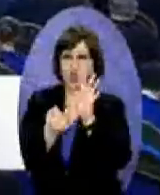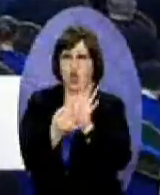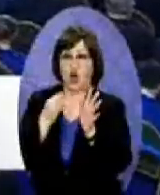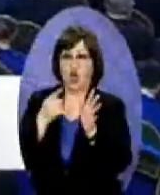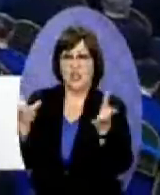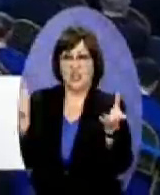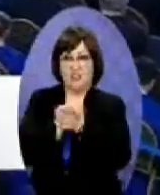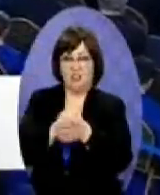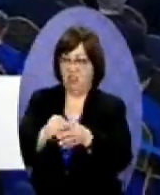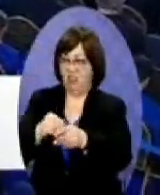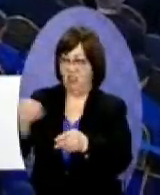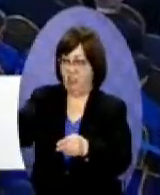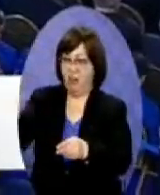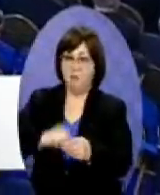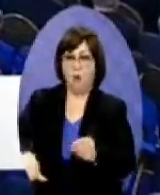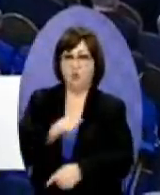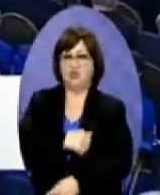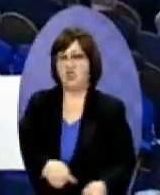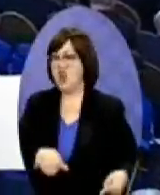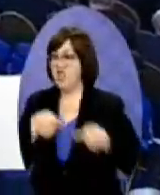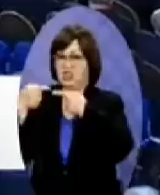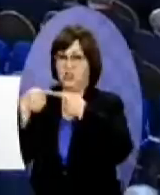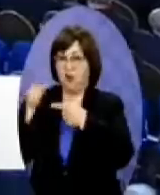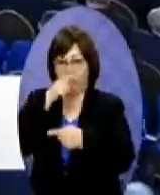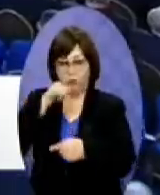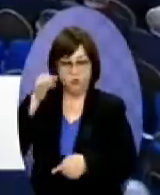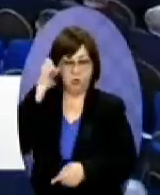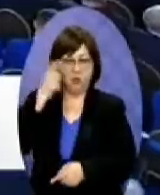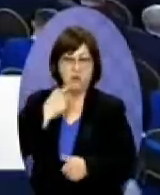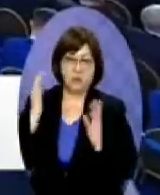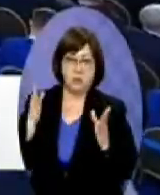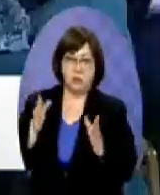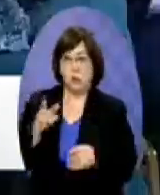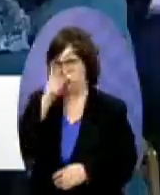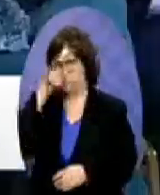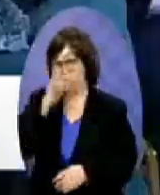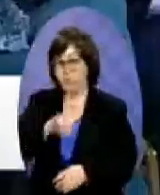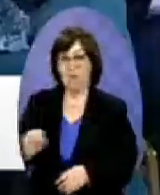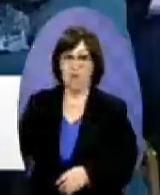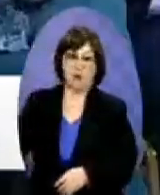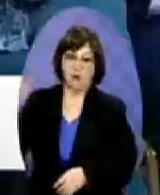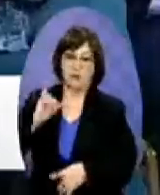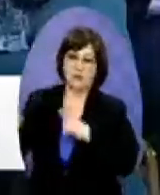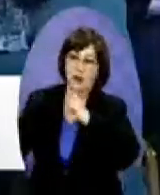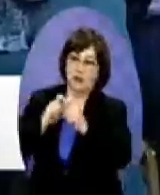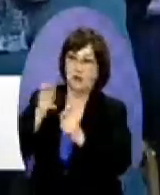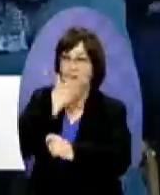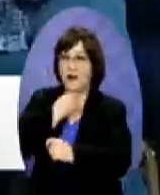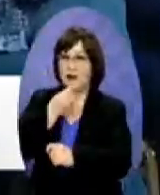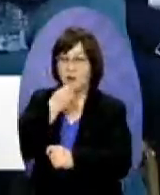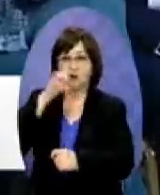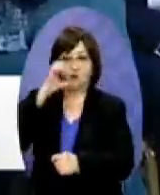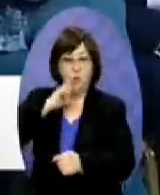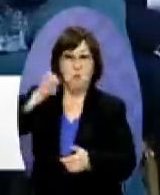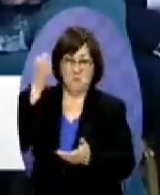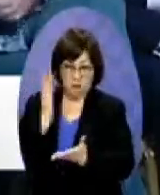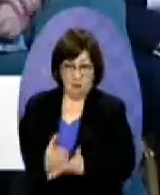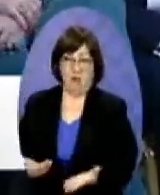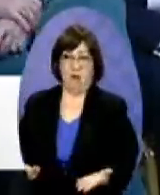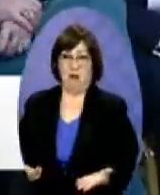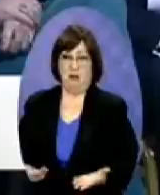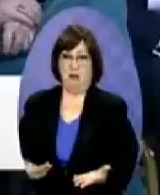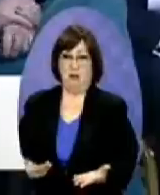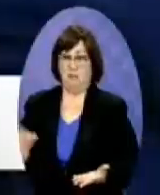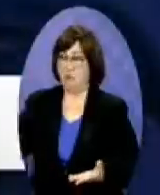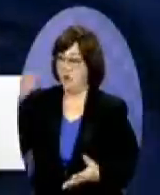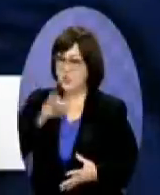шийдвэрийн эсрэг агуулгатай гэж шинжээчд дүгнж байна. За Путин ерөнхийлөгч Оросын холбооны улс бол Америк нэгдсэн улстай найрсаг харилцаатай байх юм сонирхолтой байдгаа